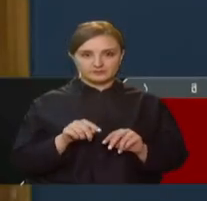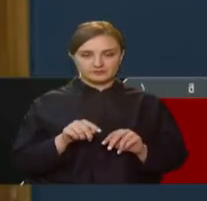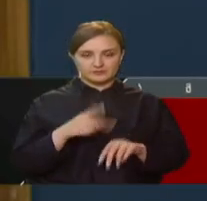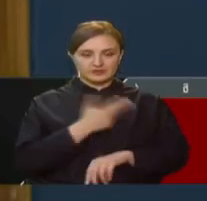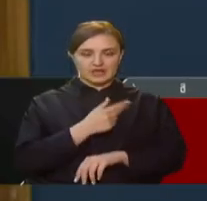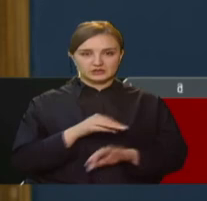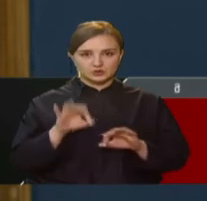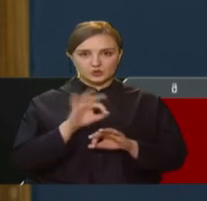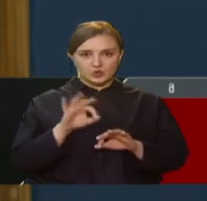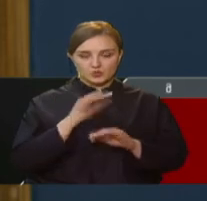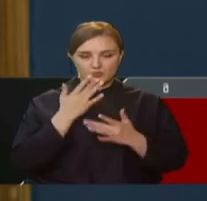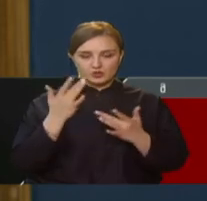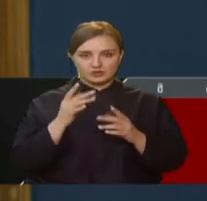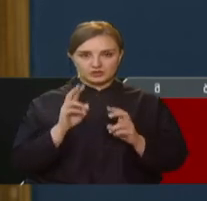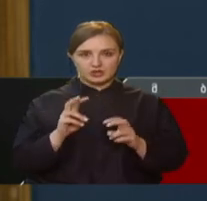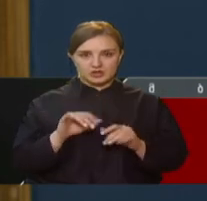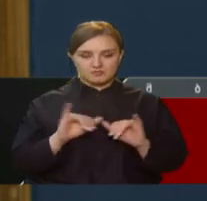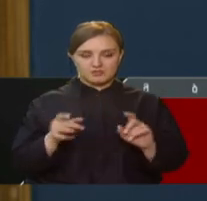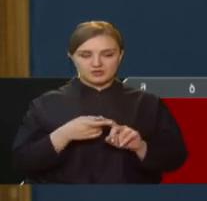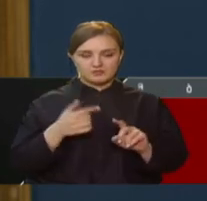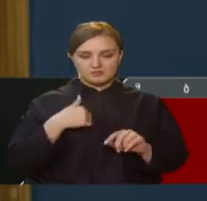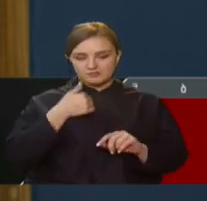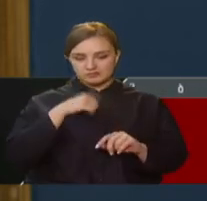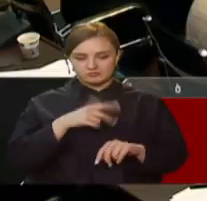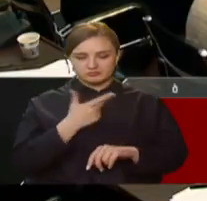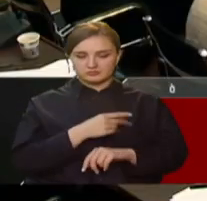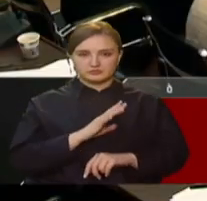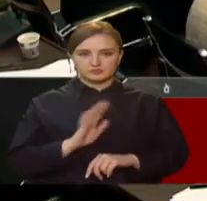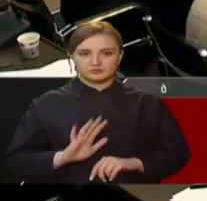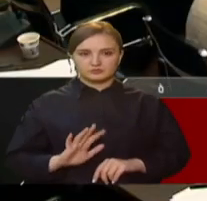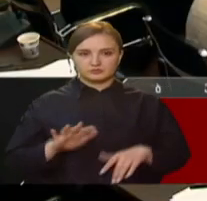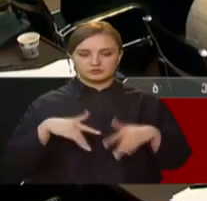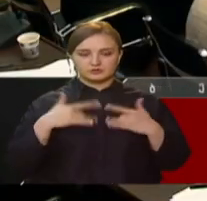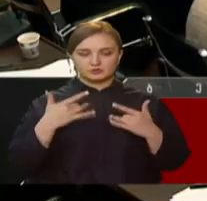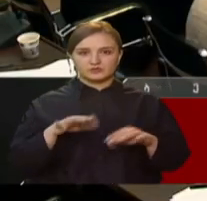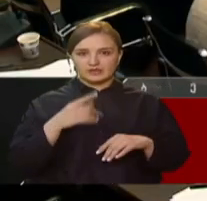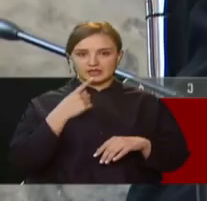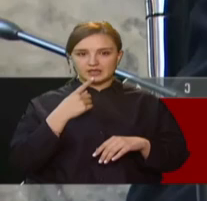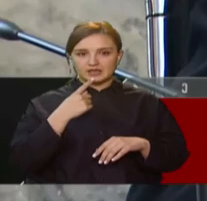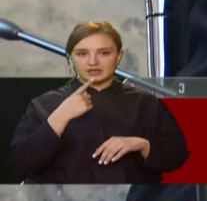აცრის პოლიტიკას პანდემიის დროს და არც ავცრილვარ და არც ვაპირებდი აცრას. სიძულვილის ენას